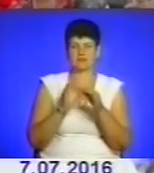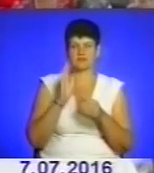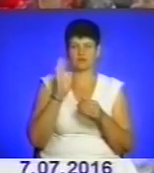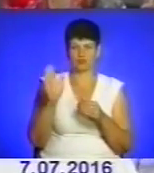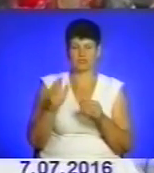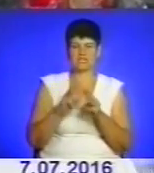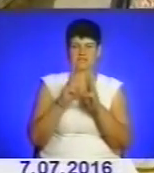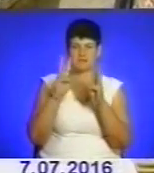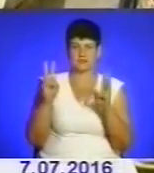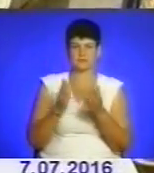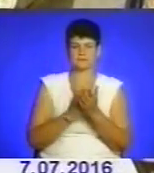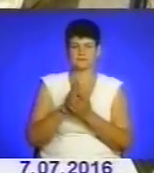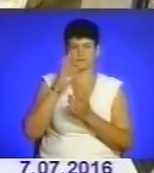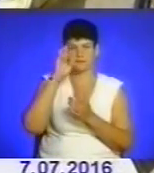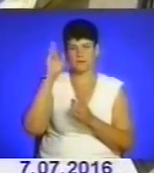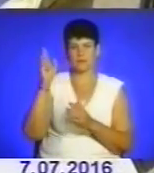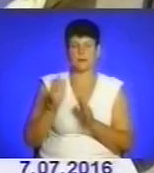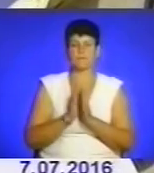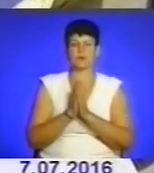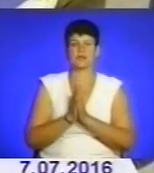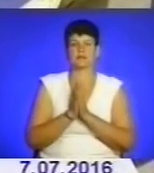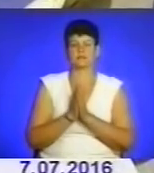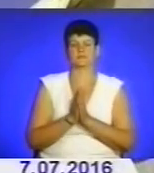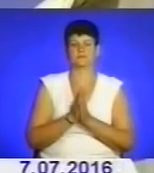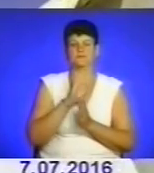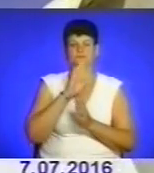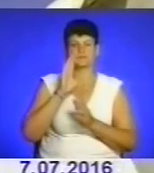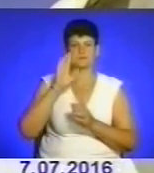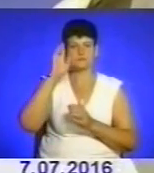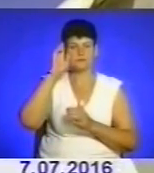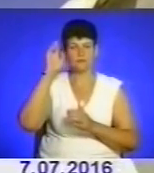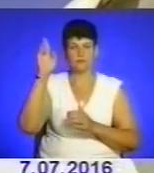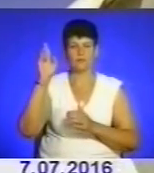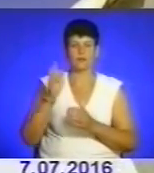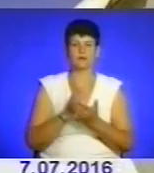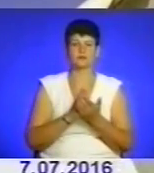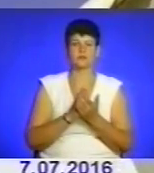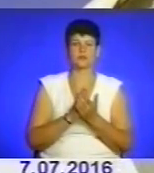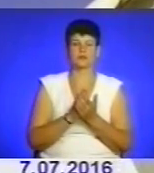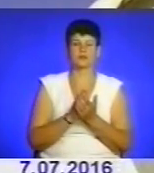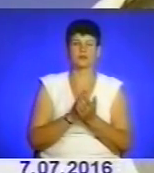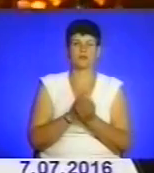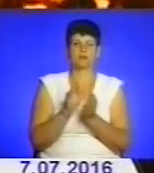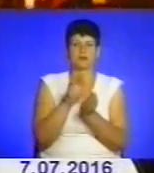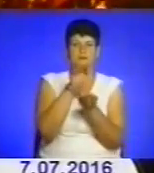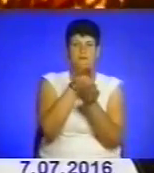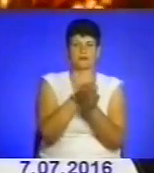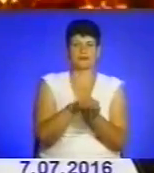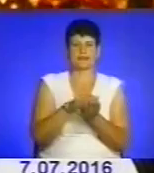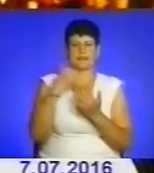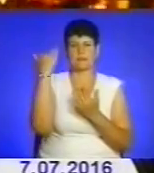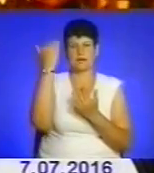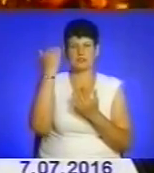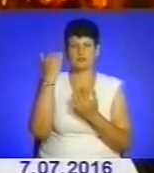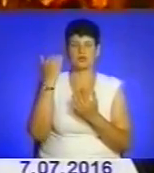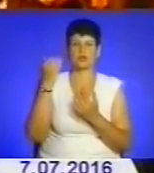свята літургія, молебень до Пресвятої Богородиці, панахида біля меморіалу Небесній Сотні, похід зі свічками